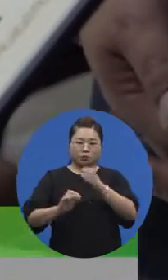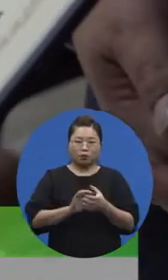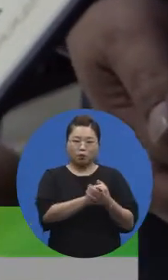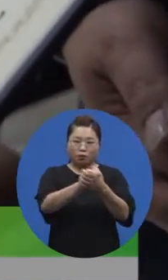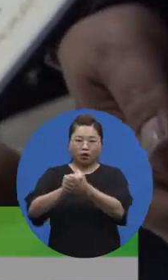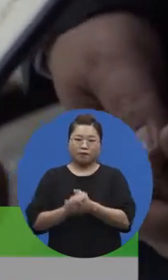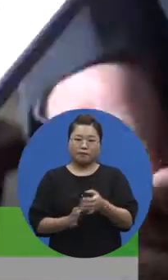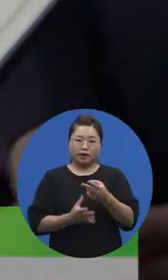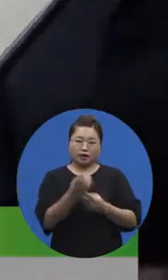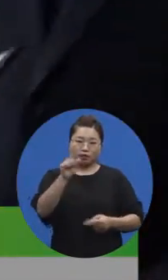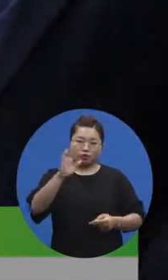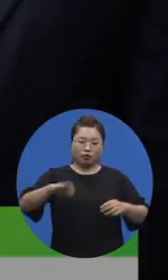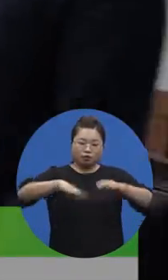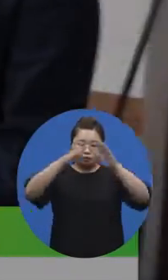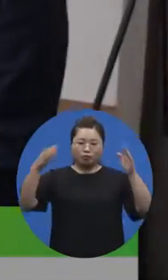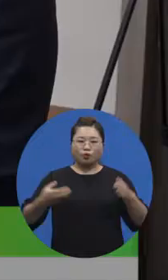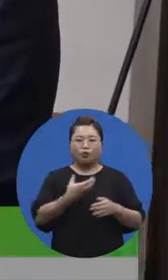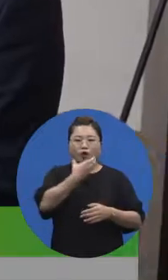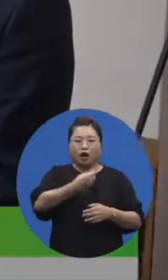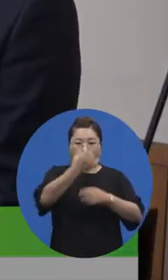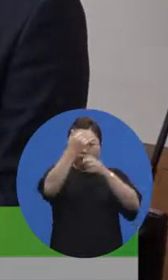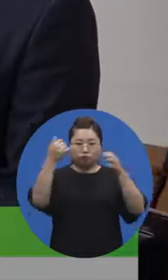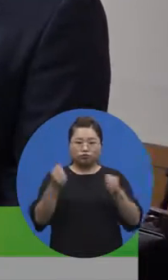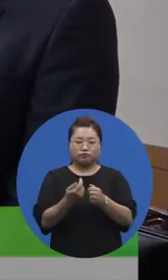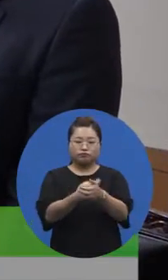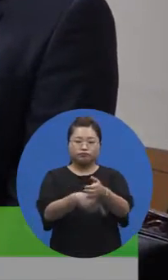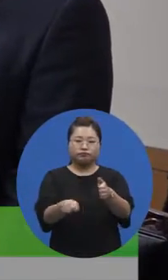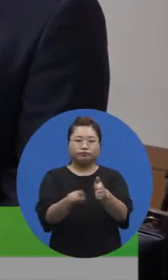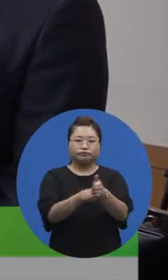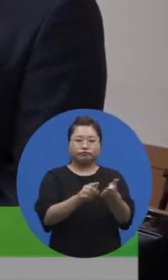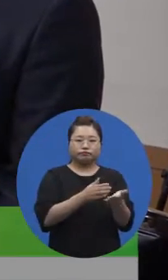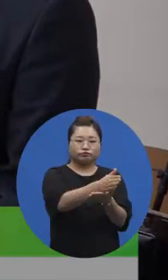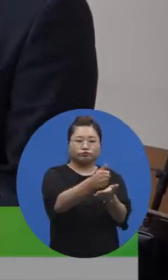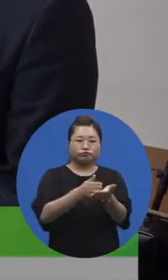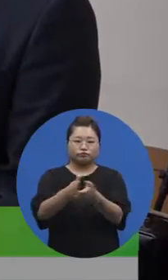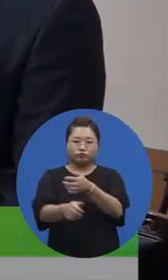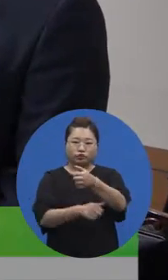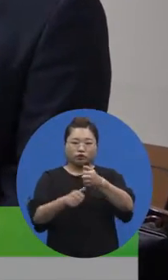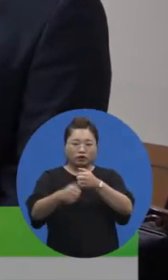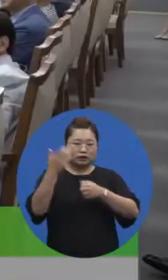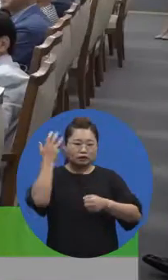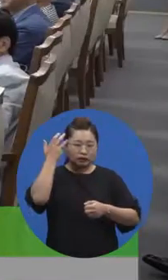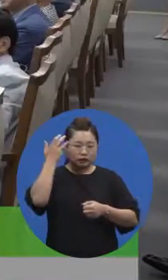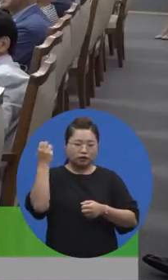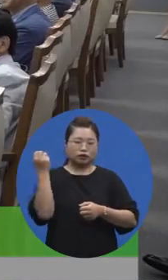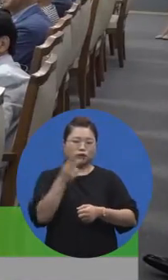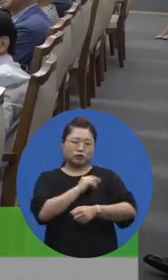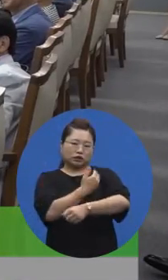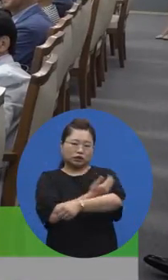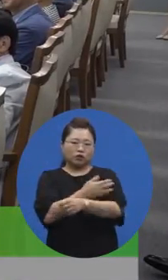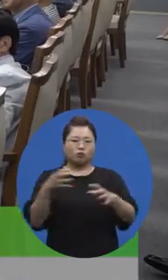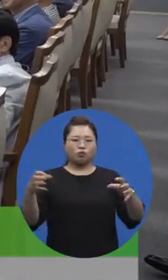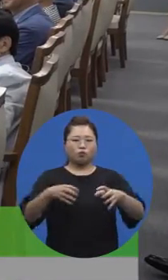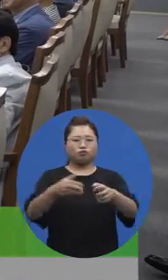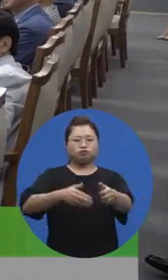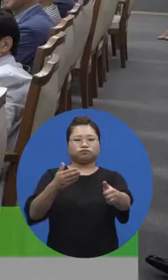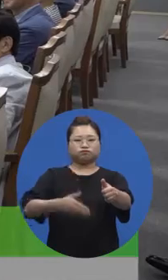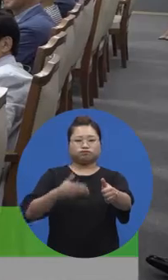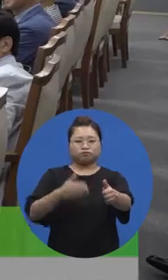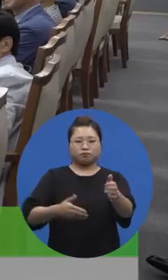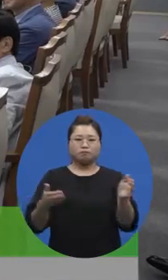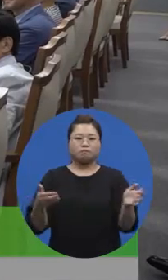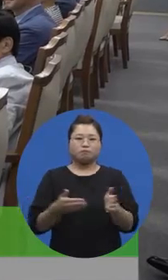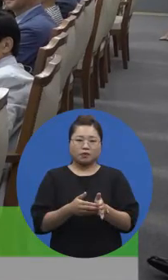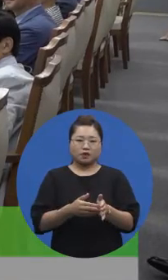화합으로 하나 되어 도민 모두가 행복한 충북 실현을 위해 각 분야의 위원들이 지식과 역량을 모아줄 것을